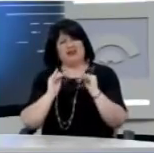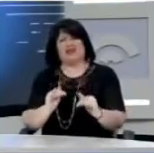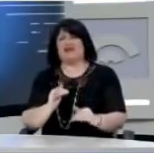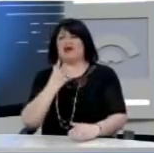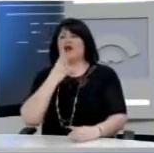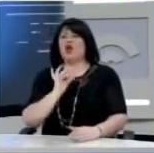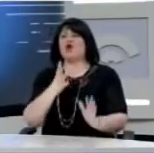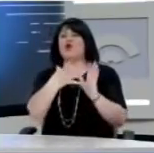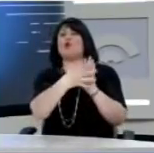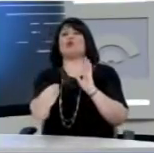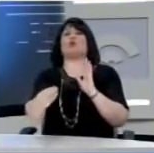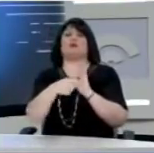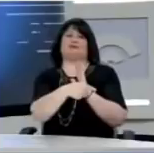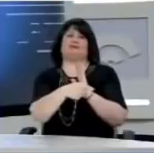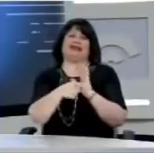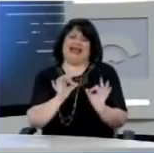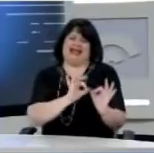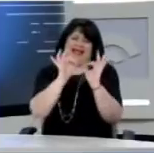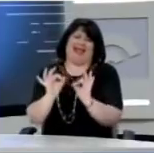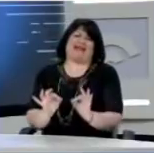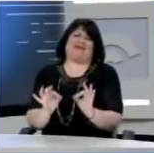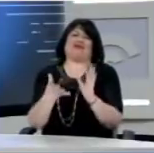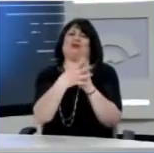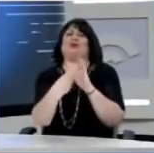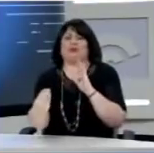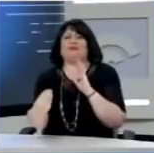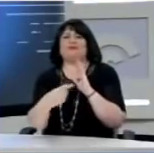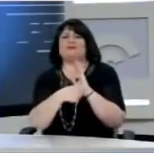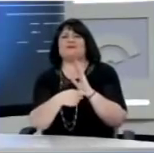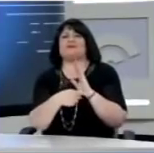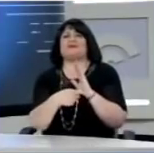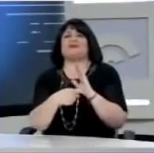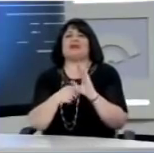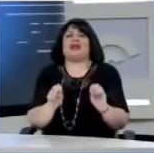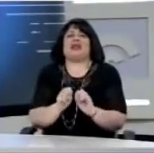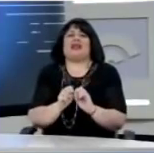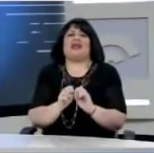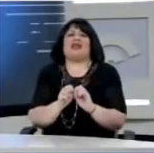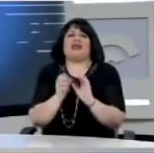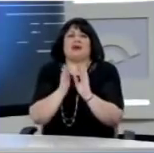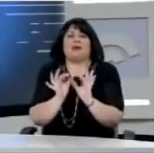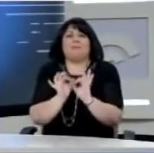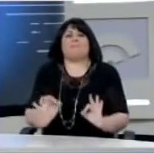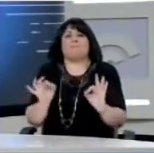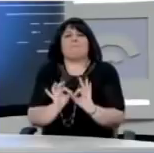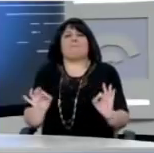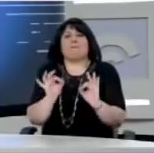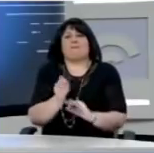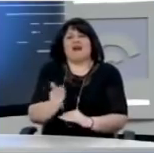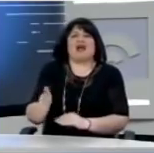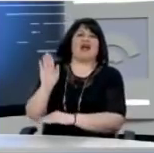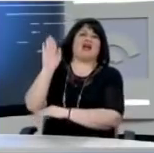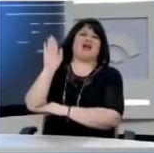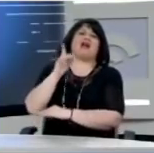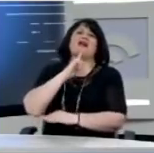αντιγράψει καρμπών. Έχετε αντιγράψει μία καμπάνια που αντιστοιχεί σε υποψήφιους της ακραίας δεξιάς σε